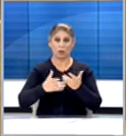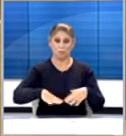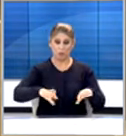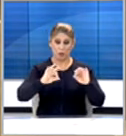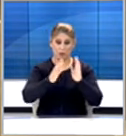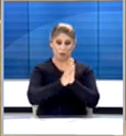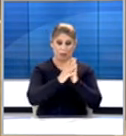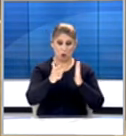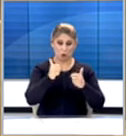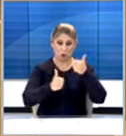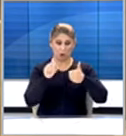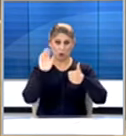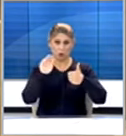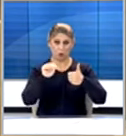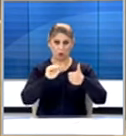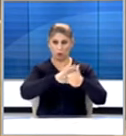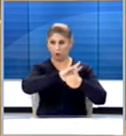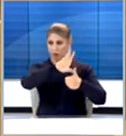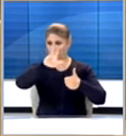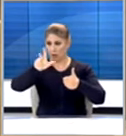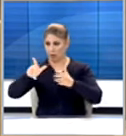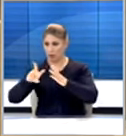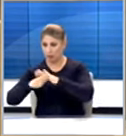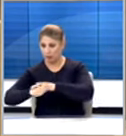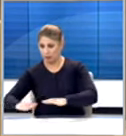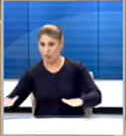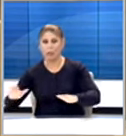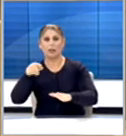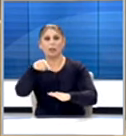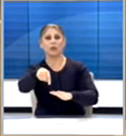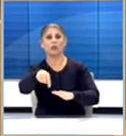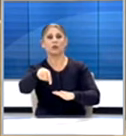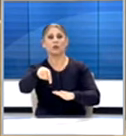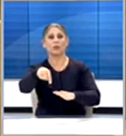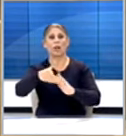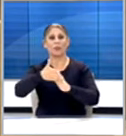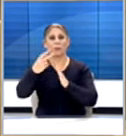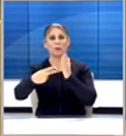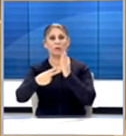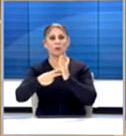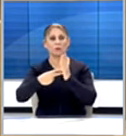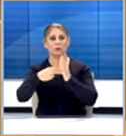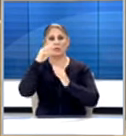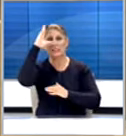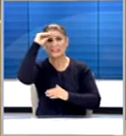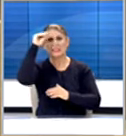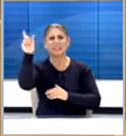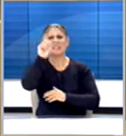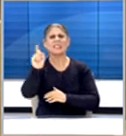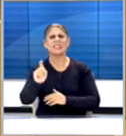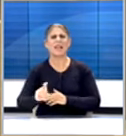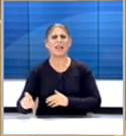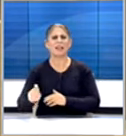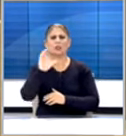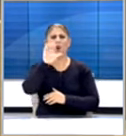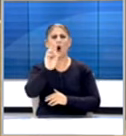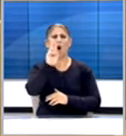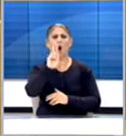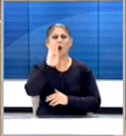18 Ιουλίου και έστω το 15 Αύγουστο στις Σέρρες, στον Όρβηλο, όπου σύμφωνα με το Εθνικό Αστεροσκοπείο